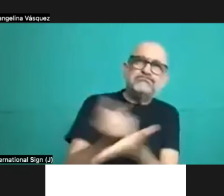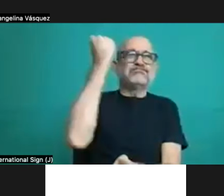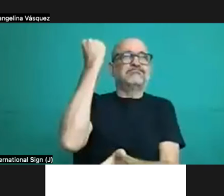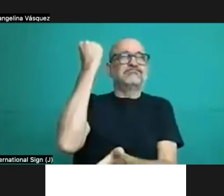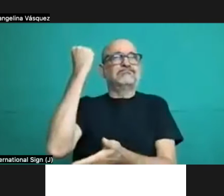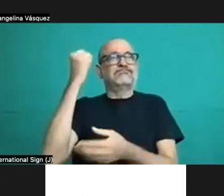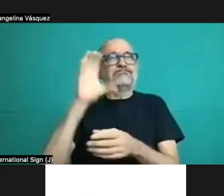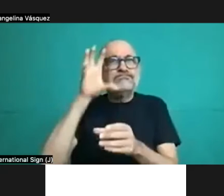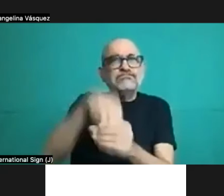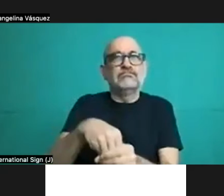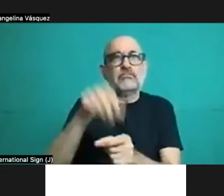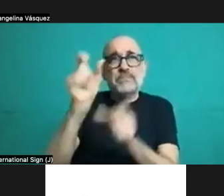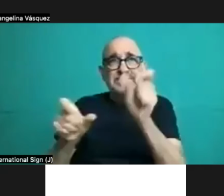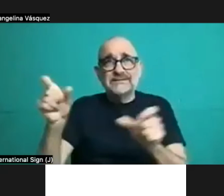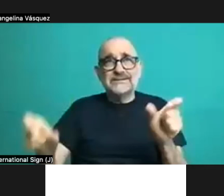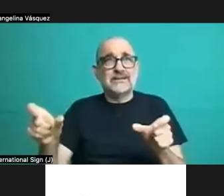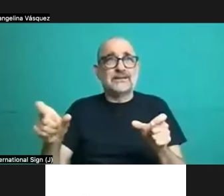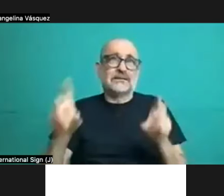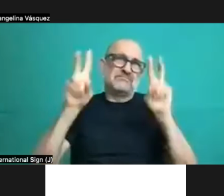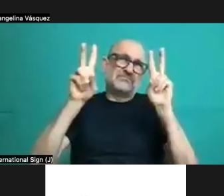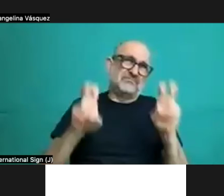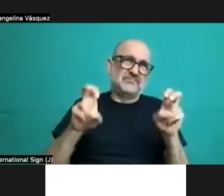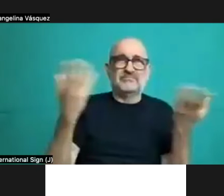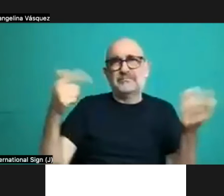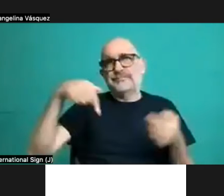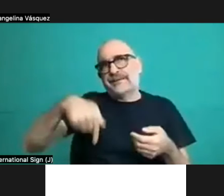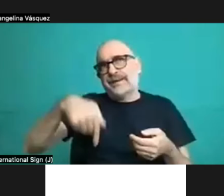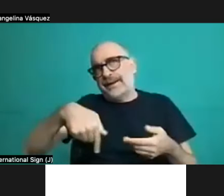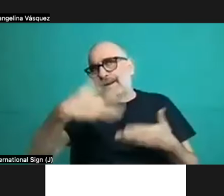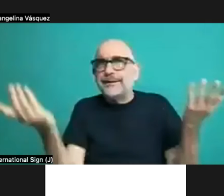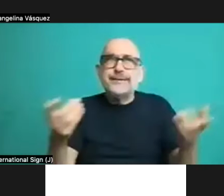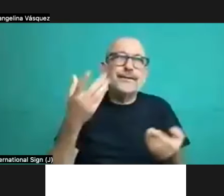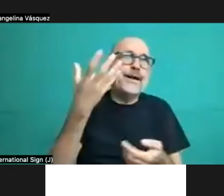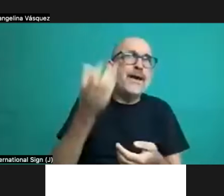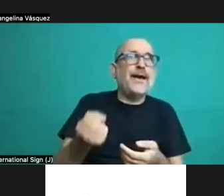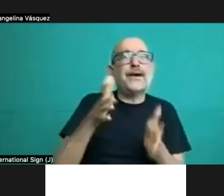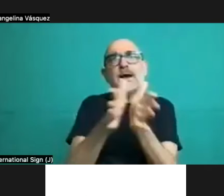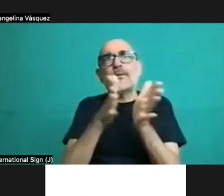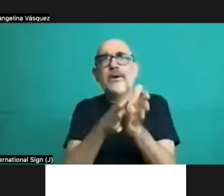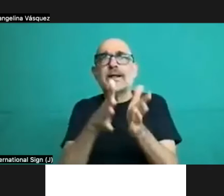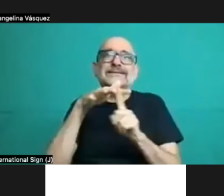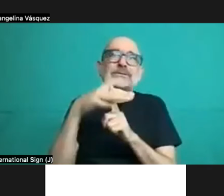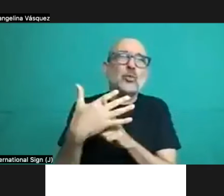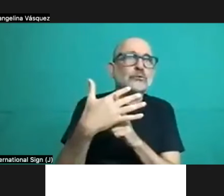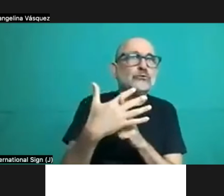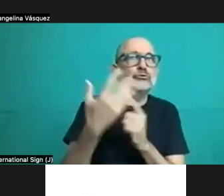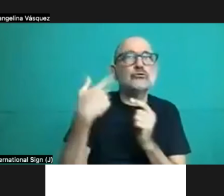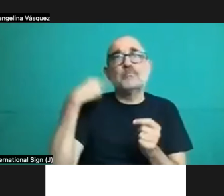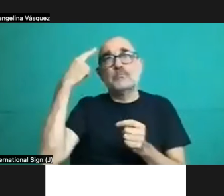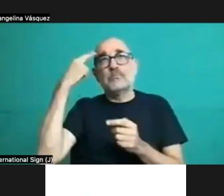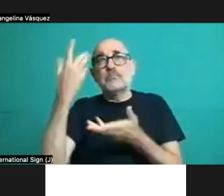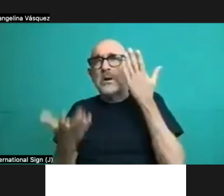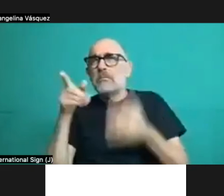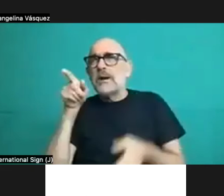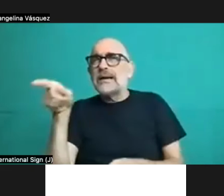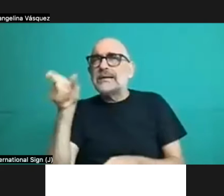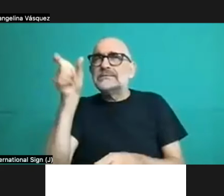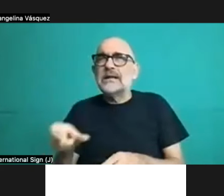Roy d'Équateur a parlé de la possibilité d'intégrer les patients dans les achats de médicaments et d'autres